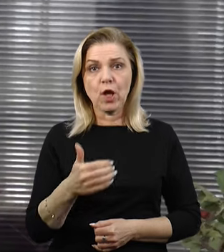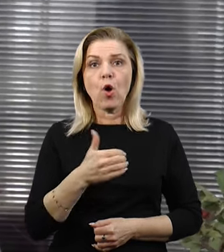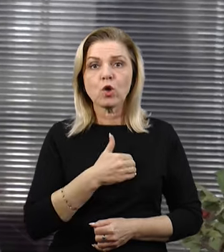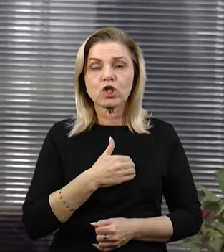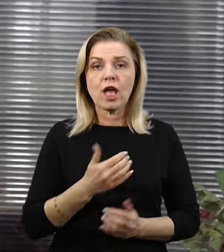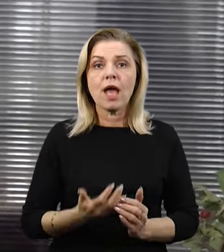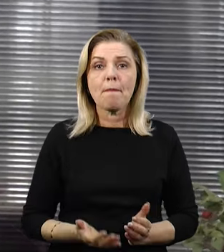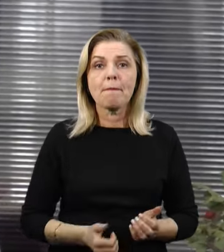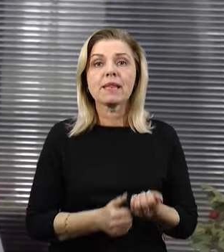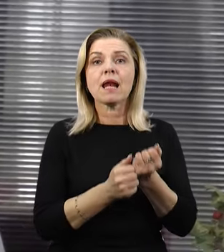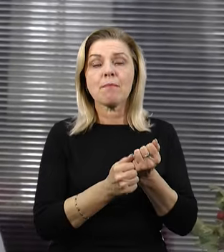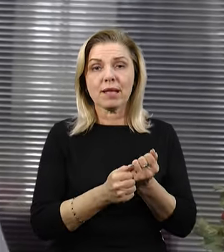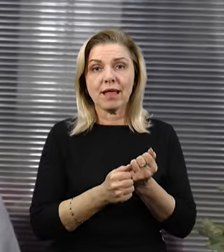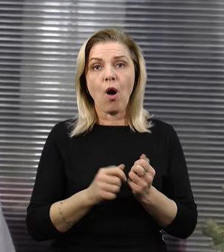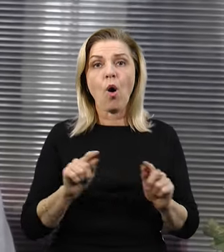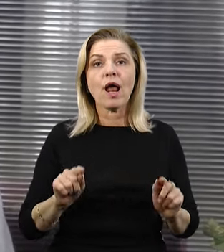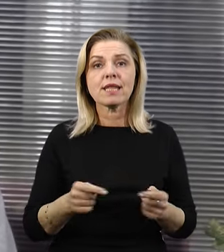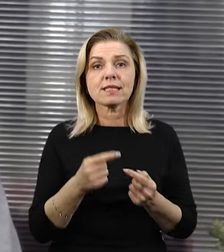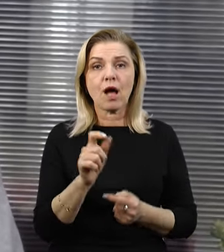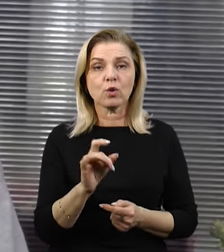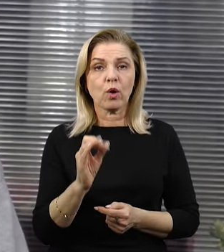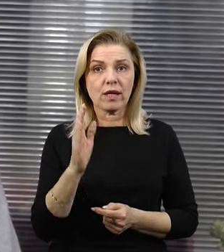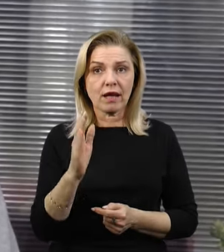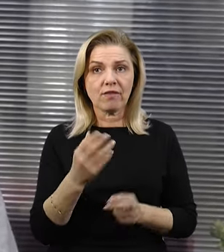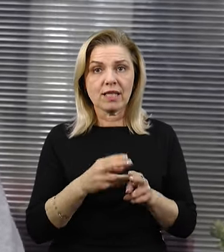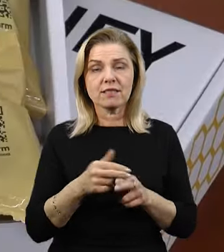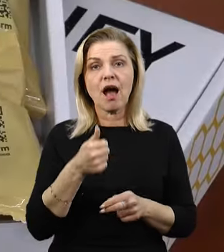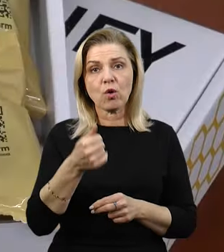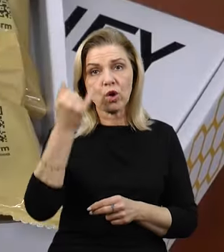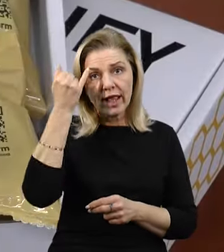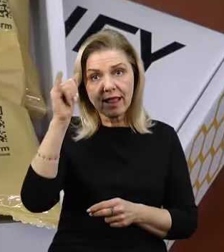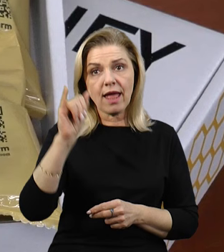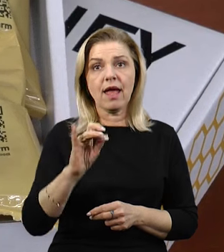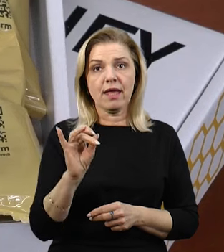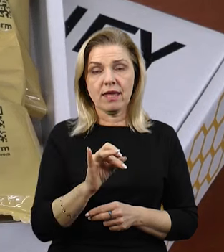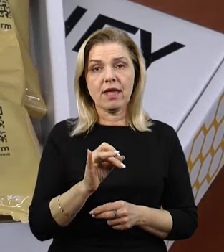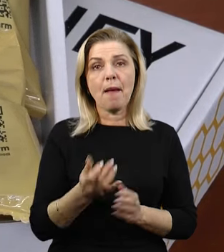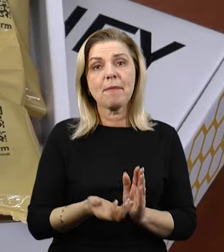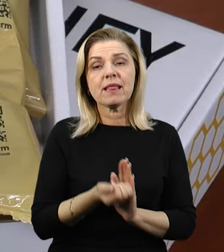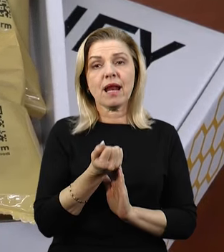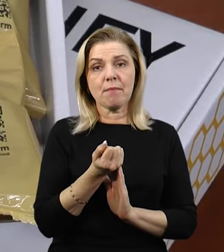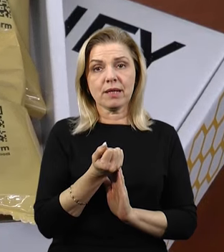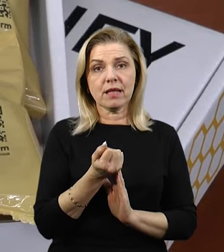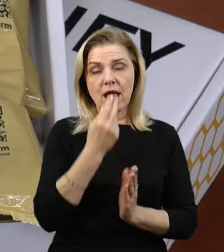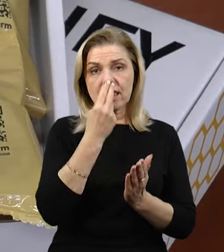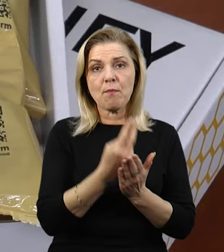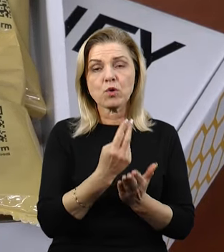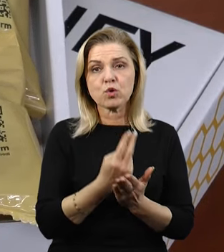По-перше, це дуже крута ідея об'єднувати крафтових виробників на одній платформі, щоб